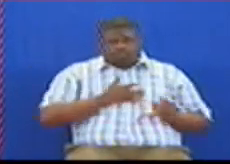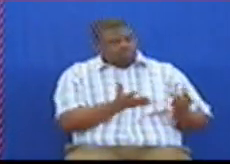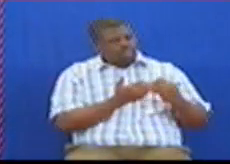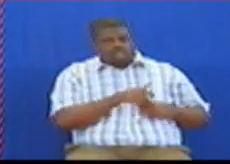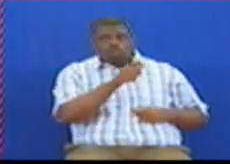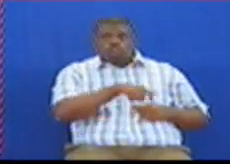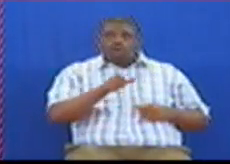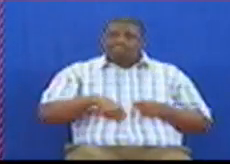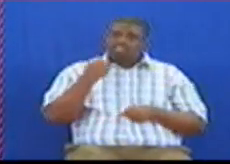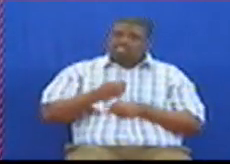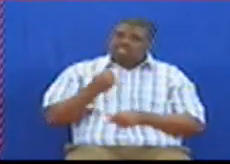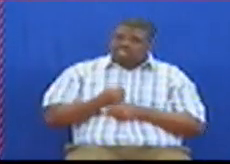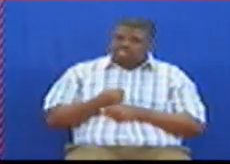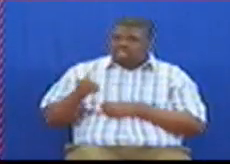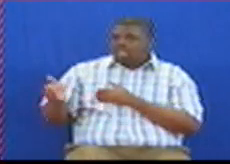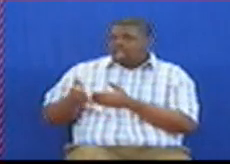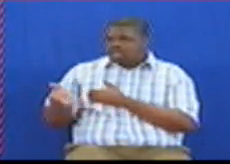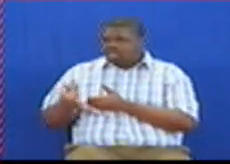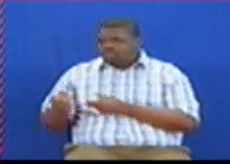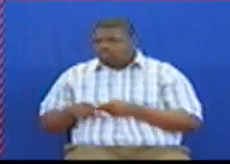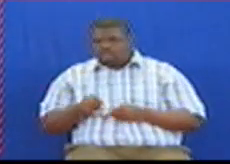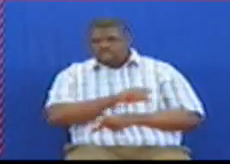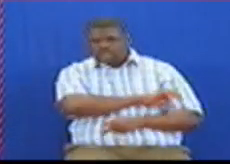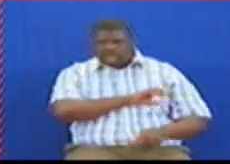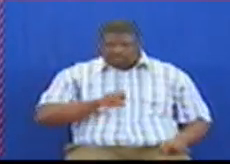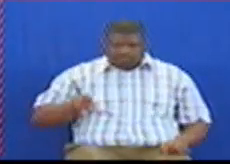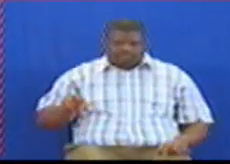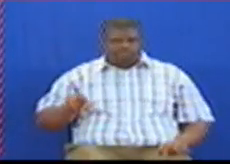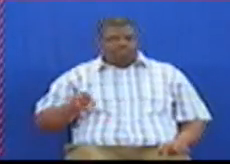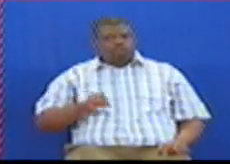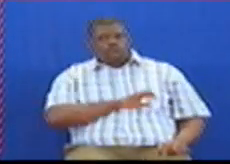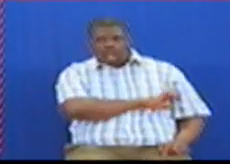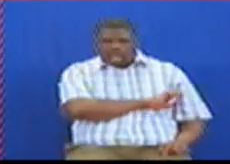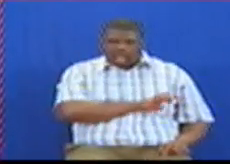watumishi takriban 1000